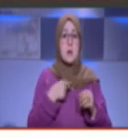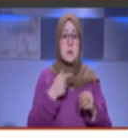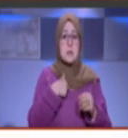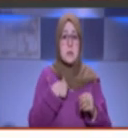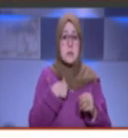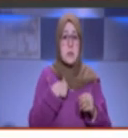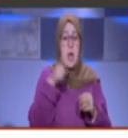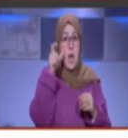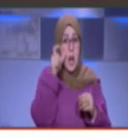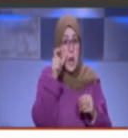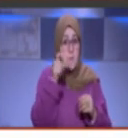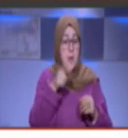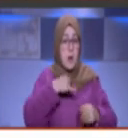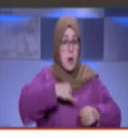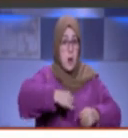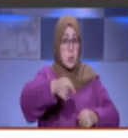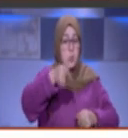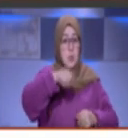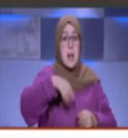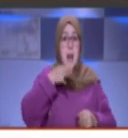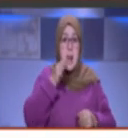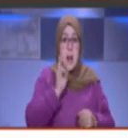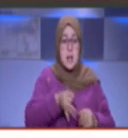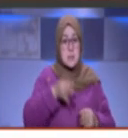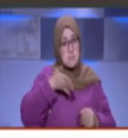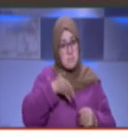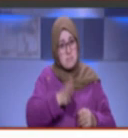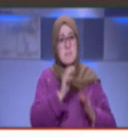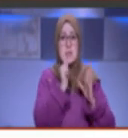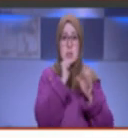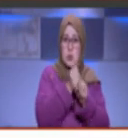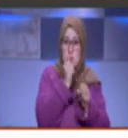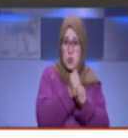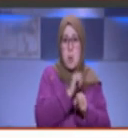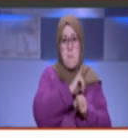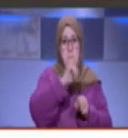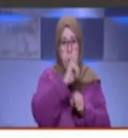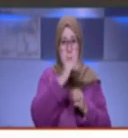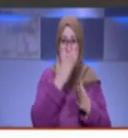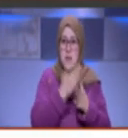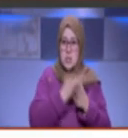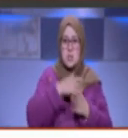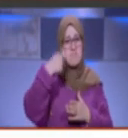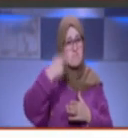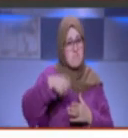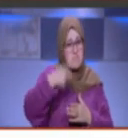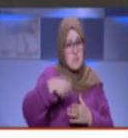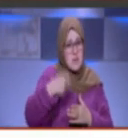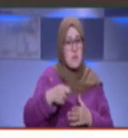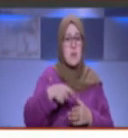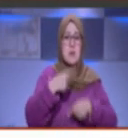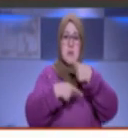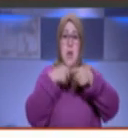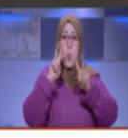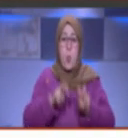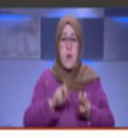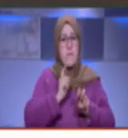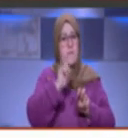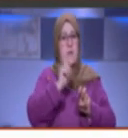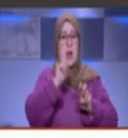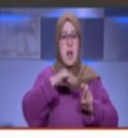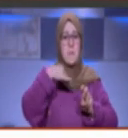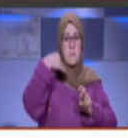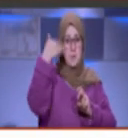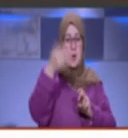مصدر رزقي، فطبعا لازم احافظ على اولادي وبيتي. فطبعا قررنا ان شاء الله ان احنا نقعد هنا حوالي اسبوعين،